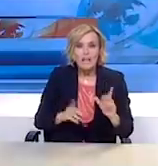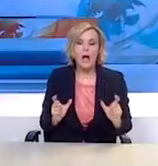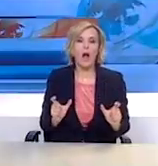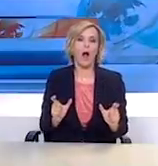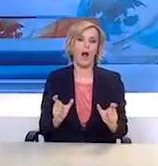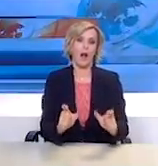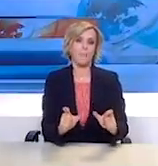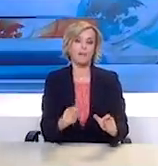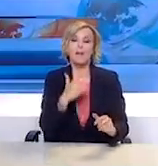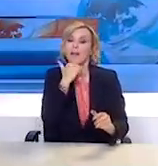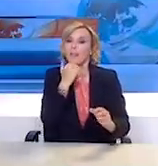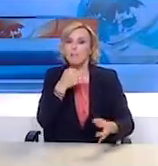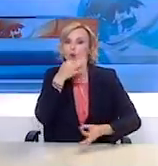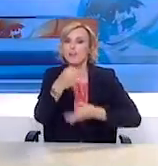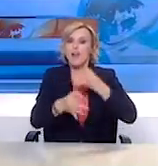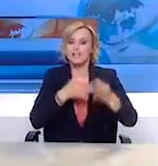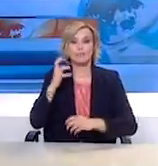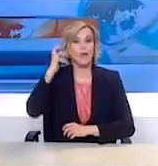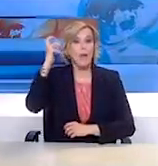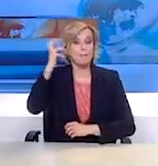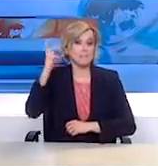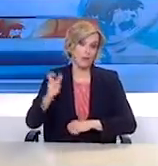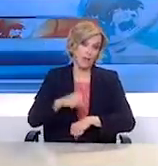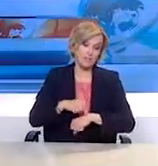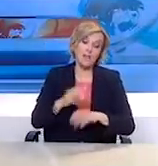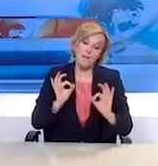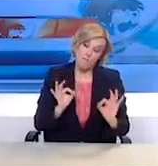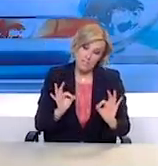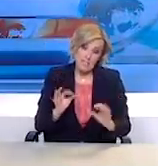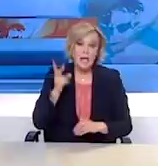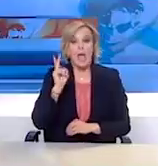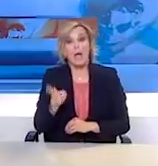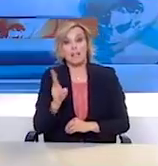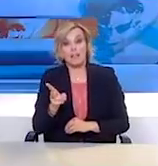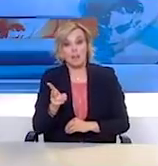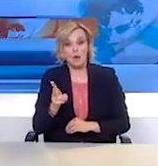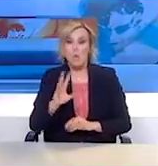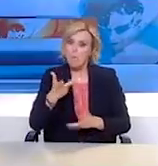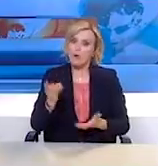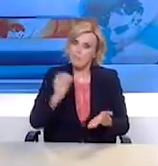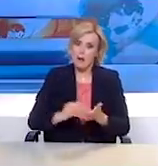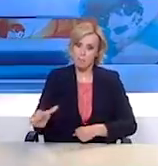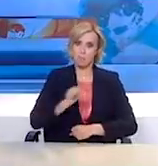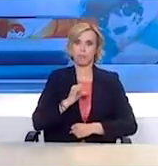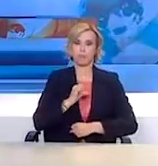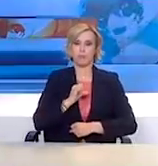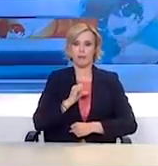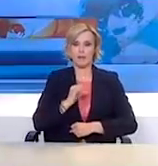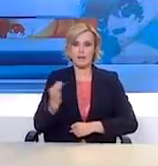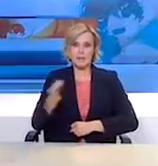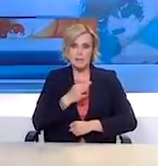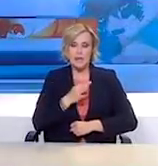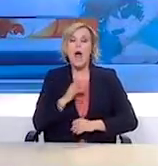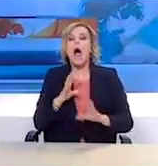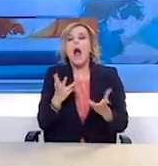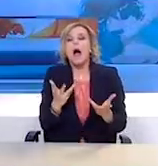Δεν μπορούμε να το εξηγήσουμε σαφώς επιστημονικά αυτή τη στιγμή. Φυσικά έχει τον κίνδυνο του rebound όταν τελειώσει η επιδημία, αλλά δεν φαίνεται να ισχύει αυτό